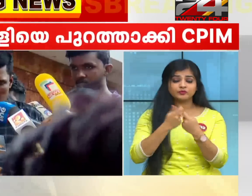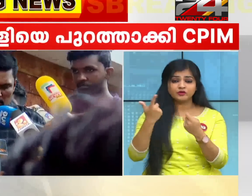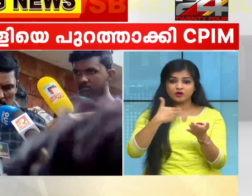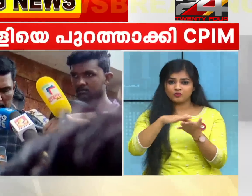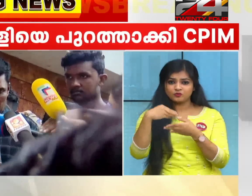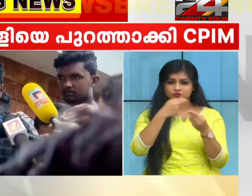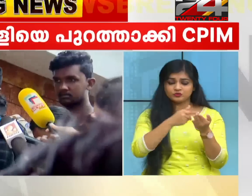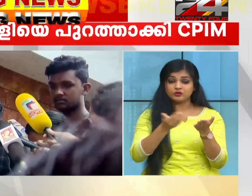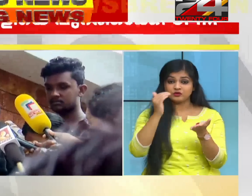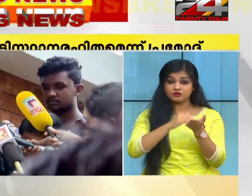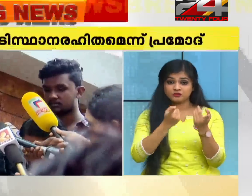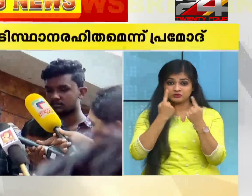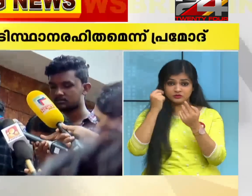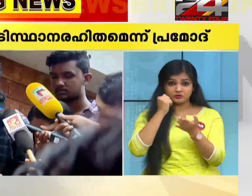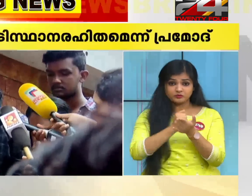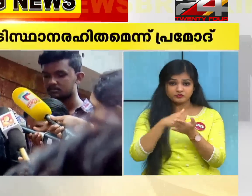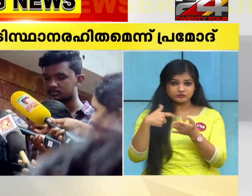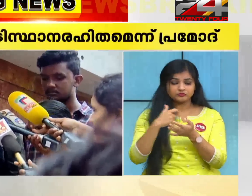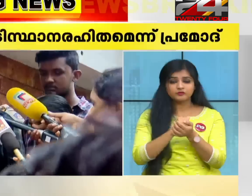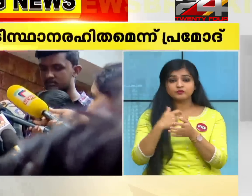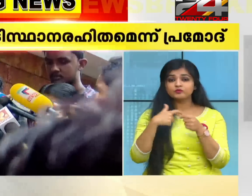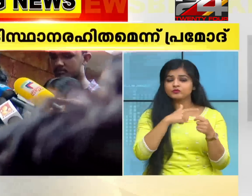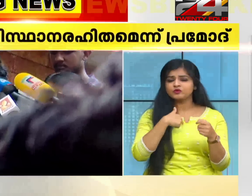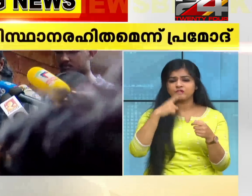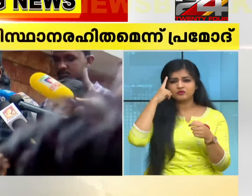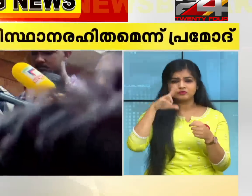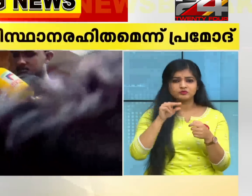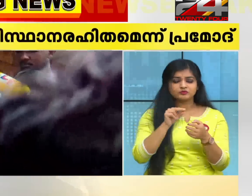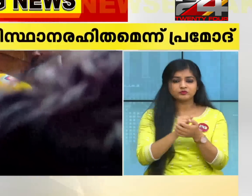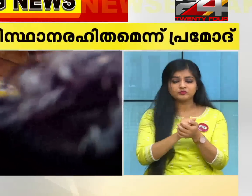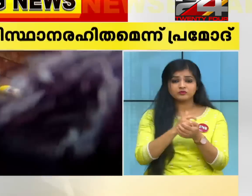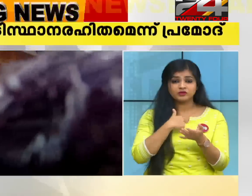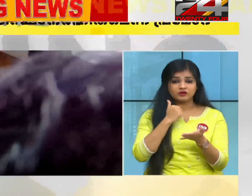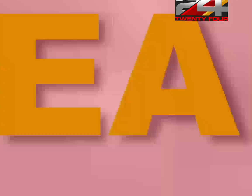അങ്ങനെയൊന്നും ഞാൻ പറഞ്ഞില്ല. അതൊന്നും എൻ്റെ ലക്ഷ്യമേ അല്ല, എൻ്റെ ആവശ്യമല്ല.